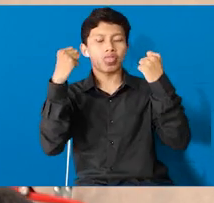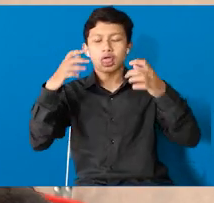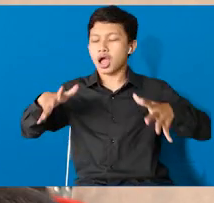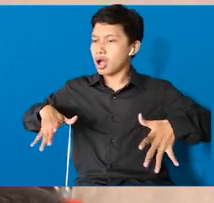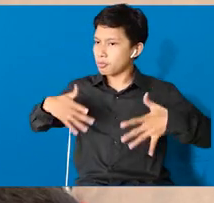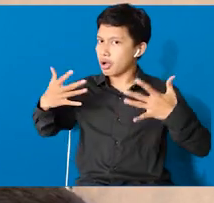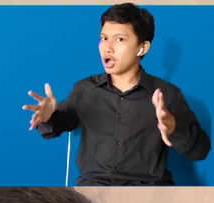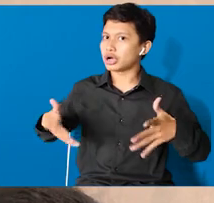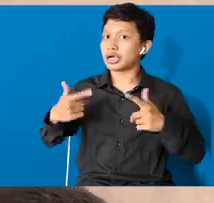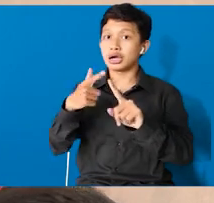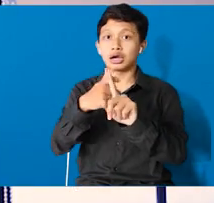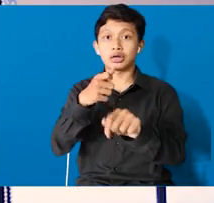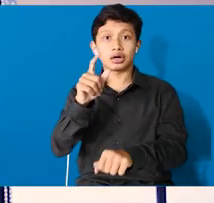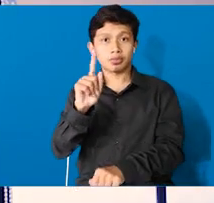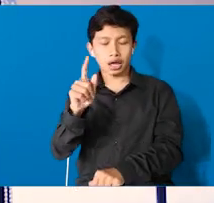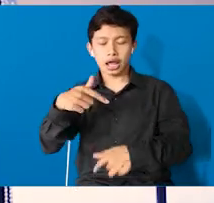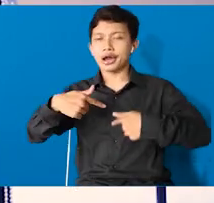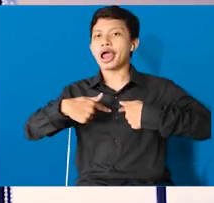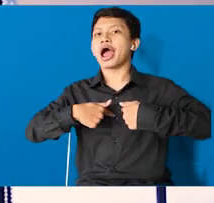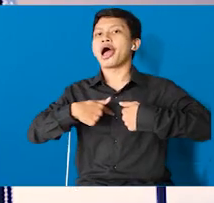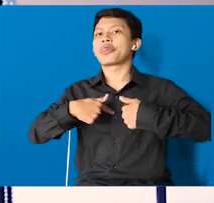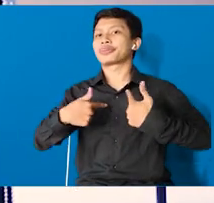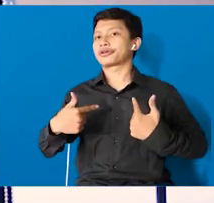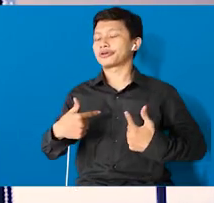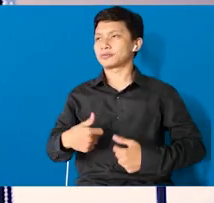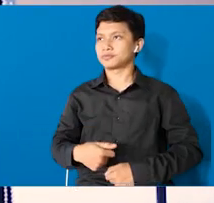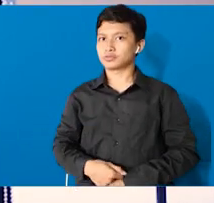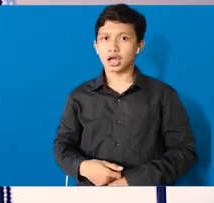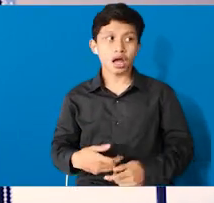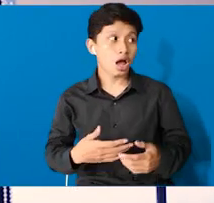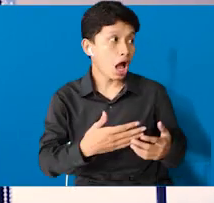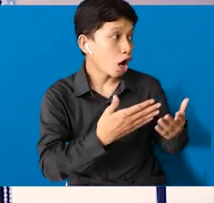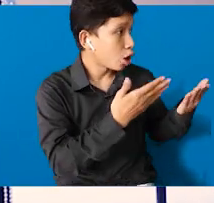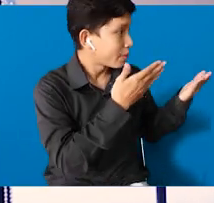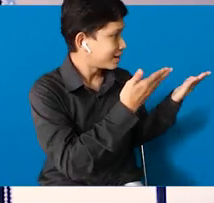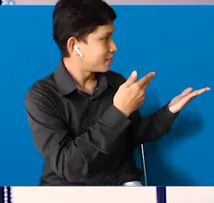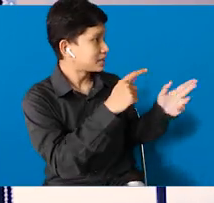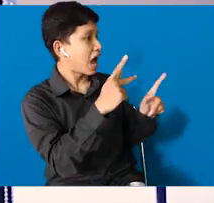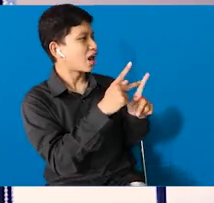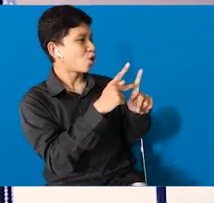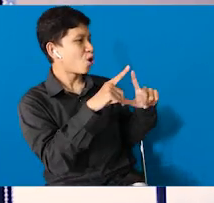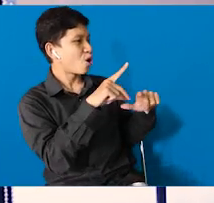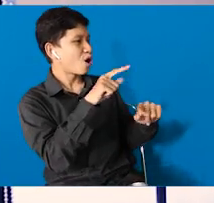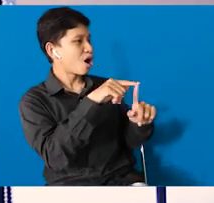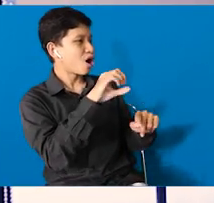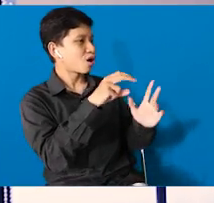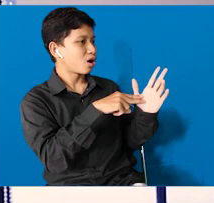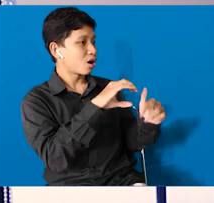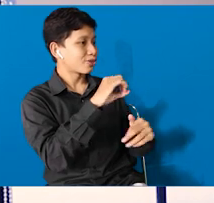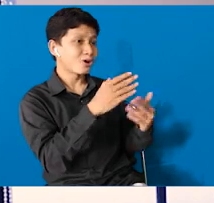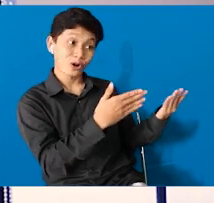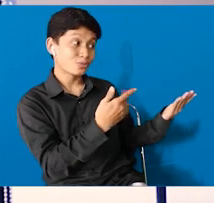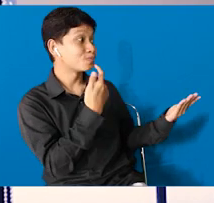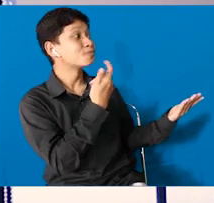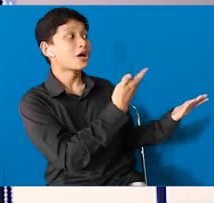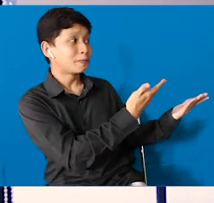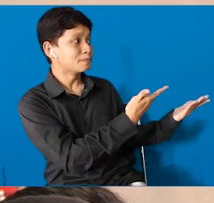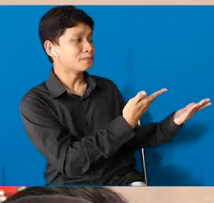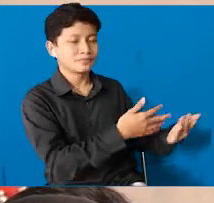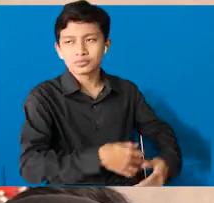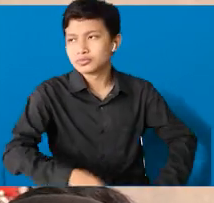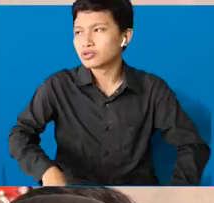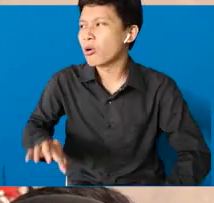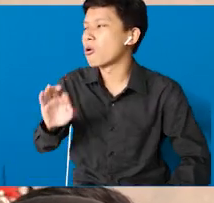bahagia dari hati. Dari hati, oke. Kalau dari Mas Hartono sendiri, kira-kira apa statement untuk dari teman-teman